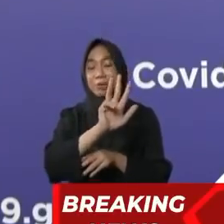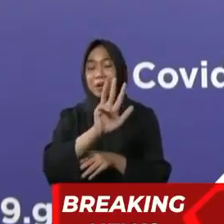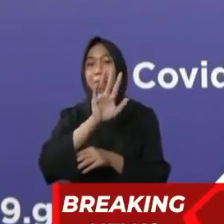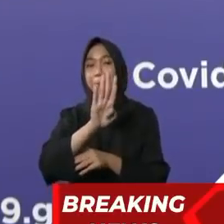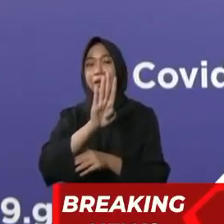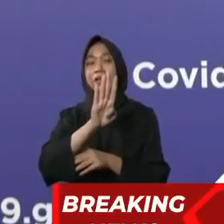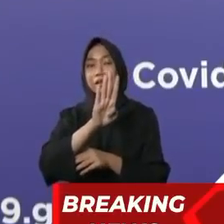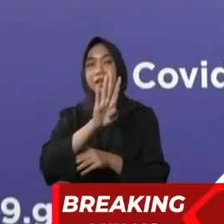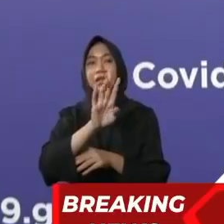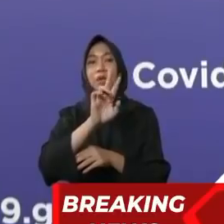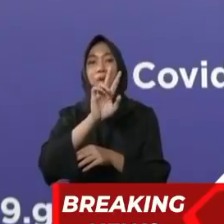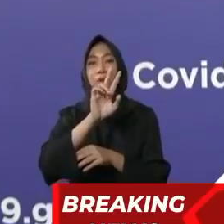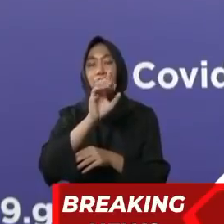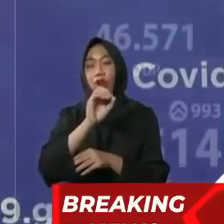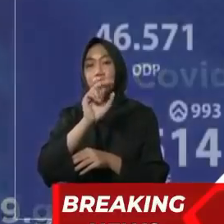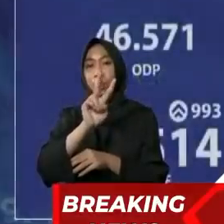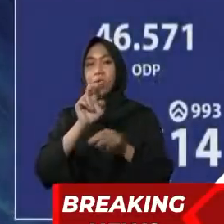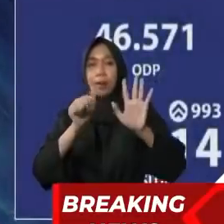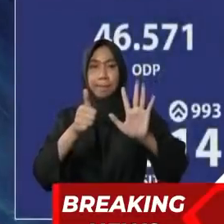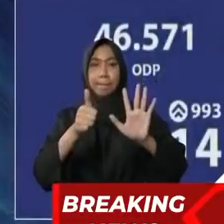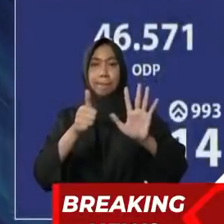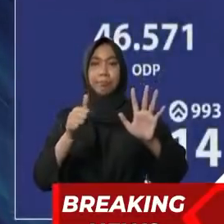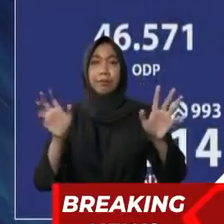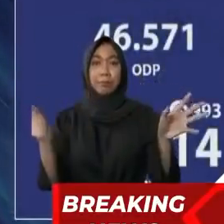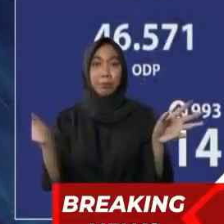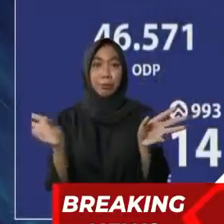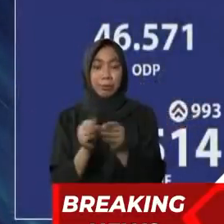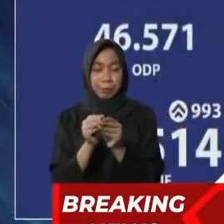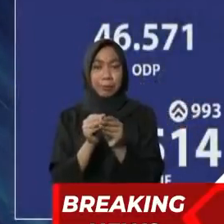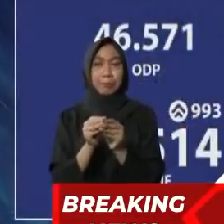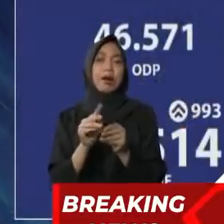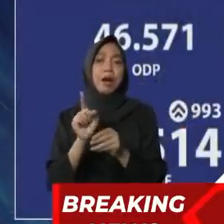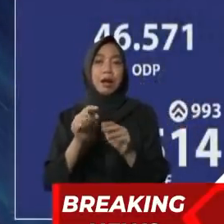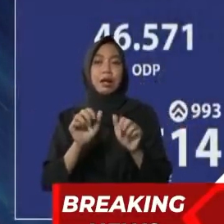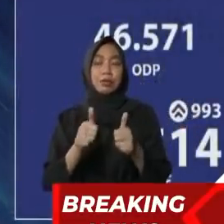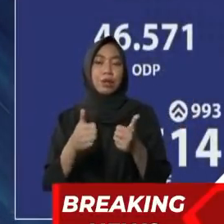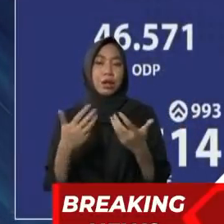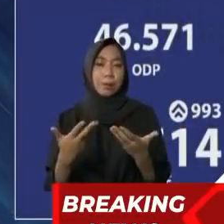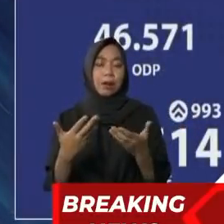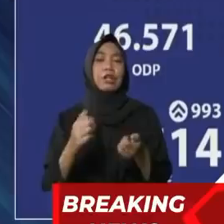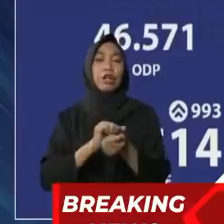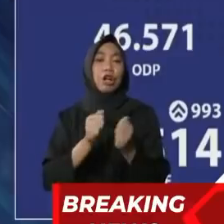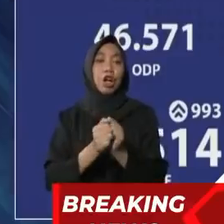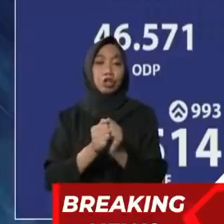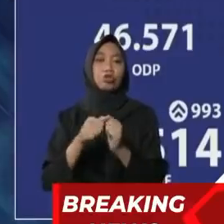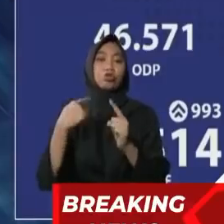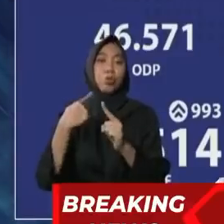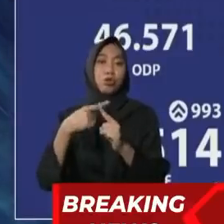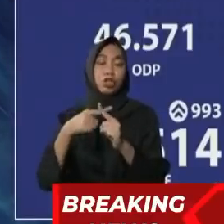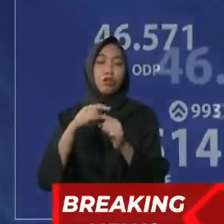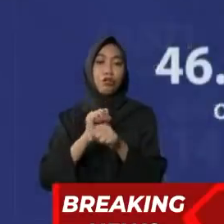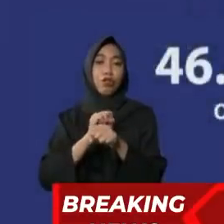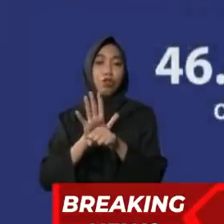4086 spesimen dari hasil tersebut kita dapatkan kasus konfirmasi kofit